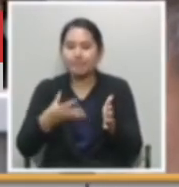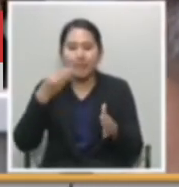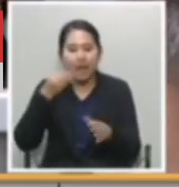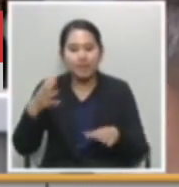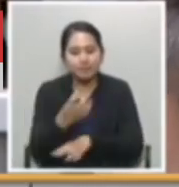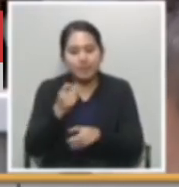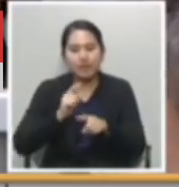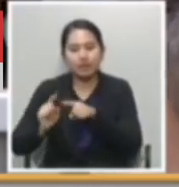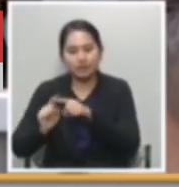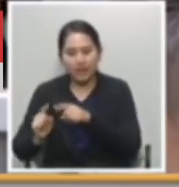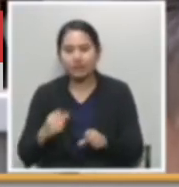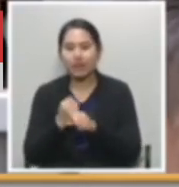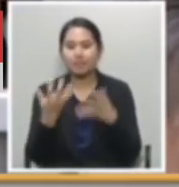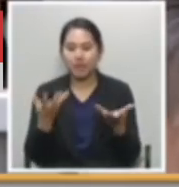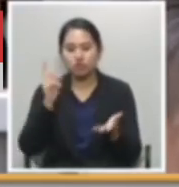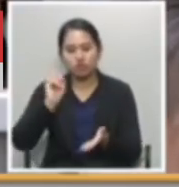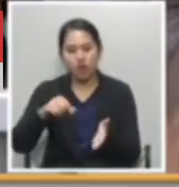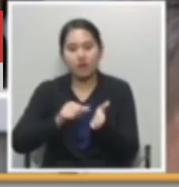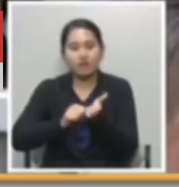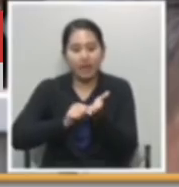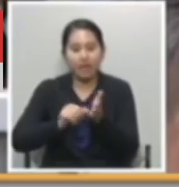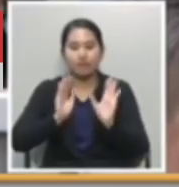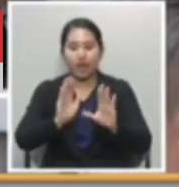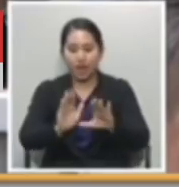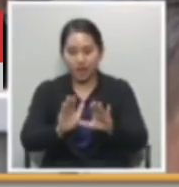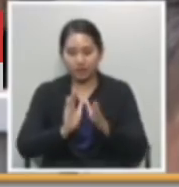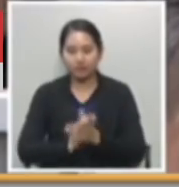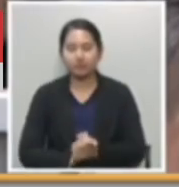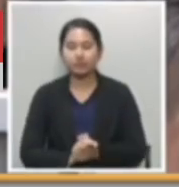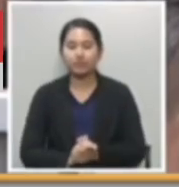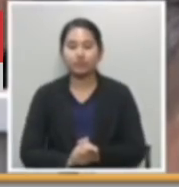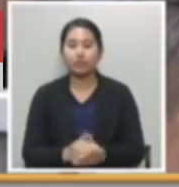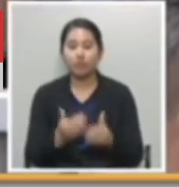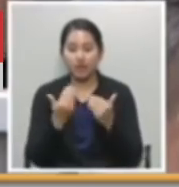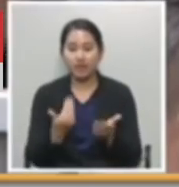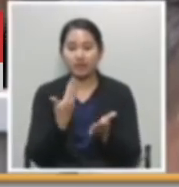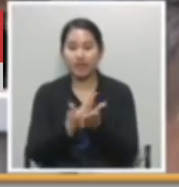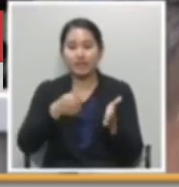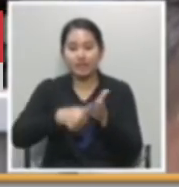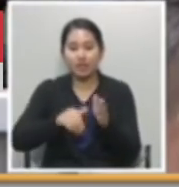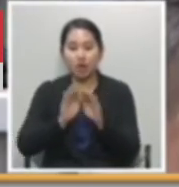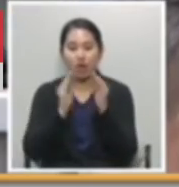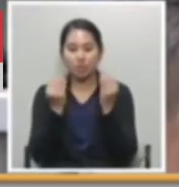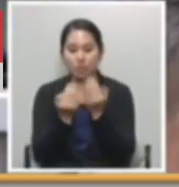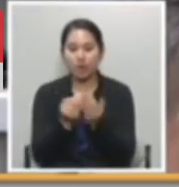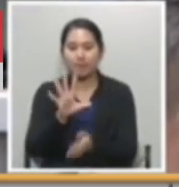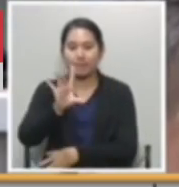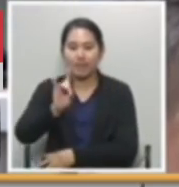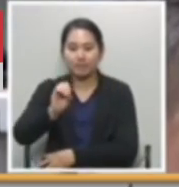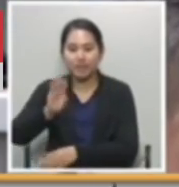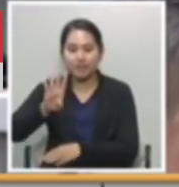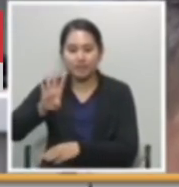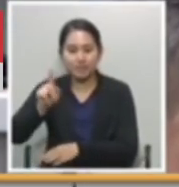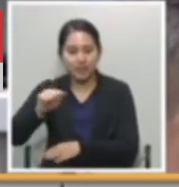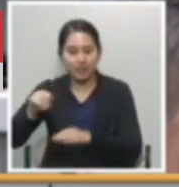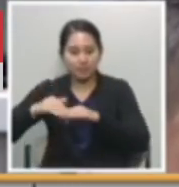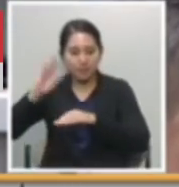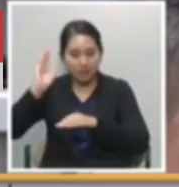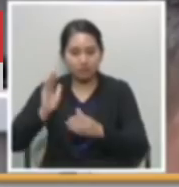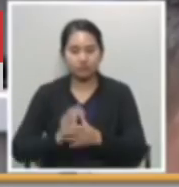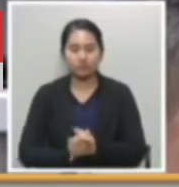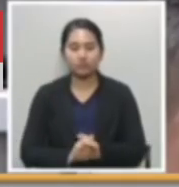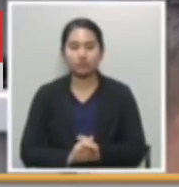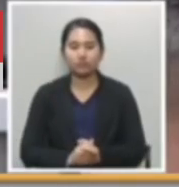นี่คือสิ่งที่ต้องแก้ฝากตรงนี้ด้วยนะครับว่าหนี้ครัวเรือนวันนี้จริงๆมันเกิน 84% ไปแล้วต่อคนเป็